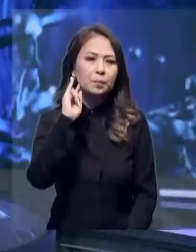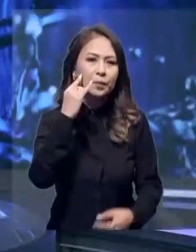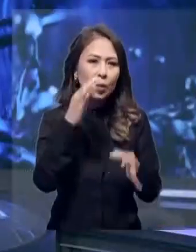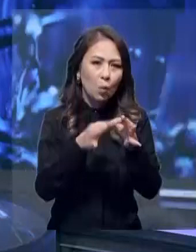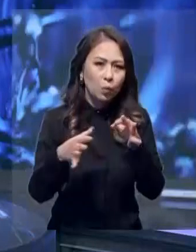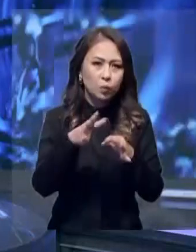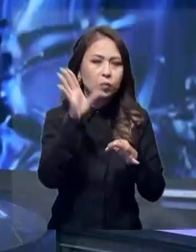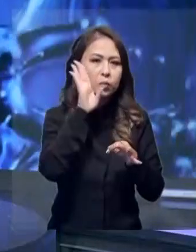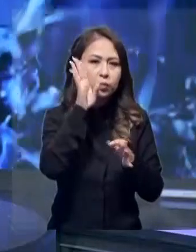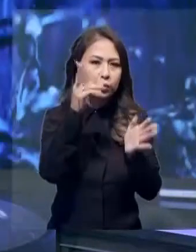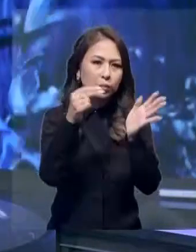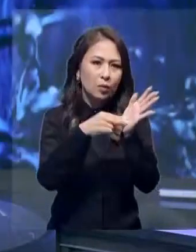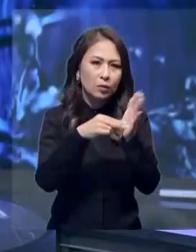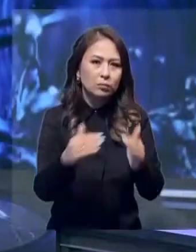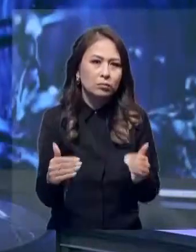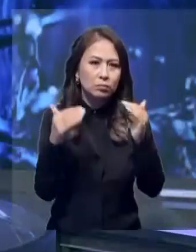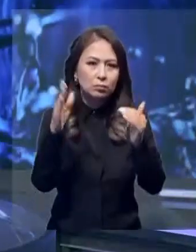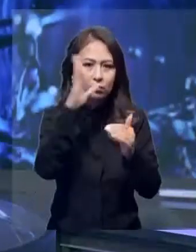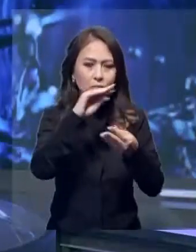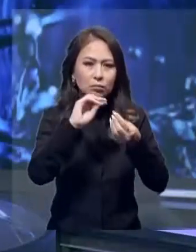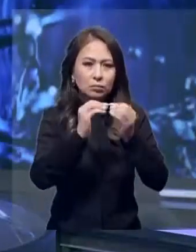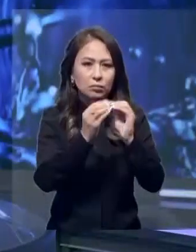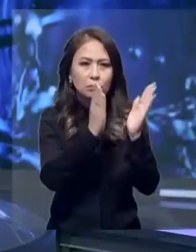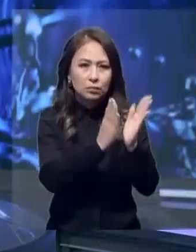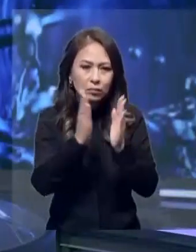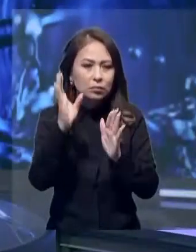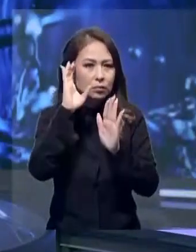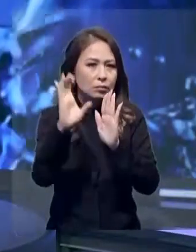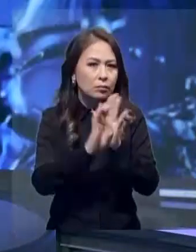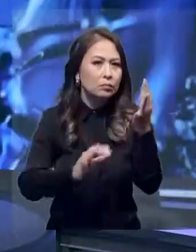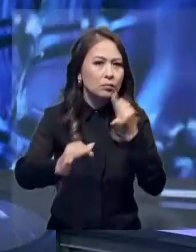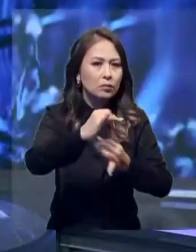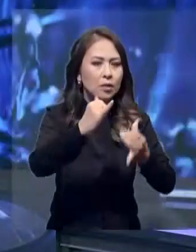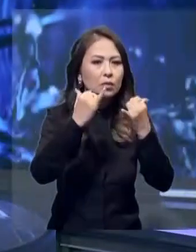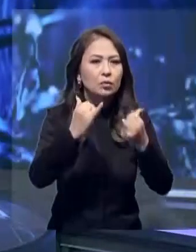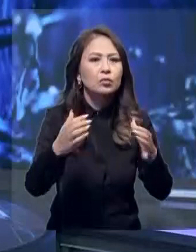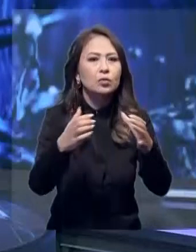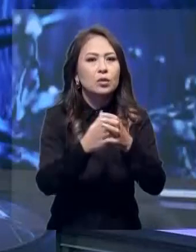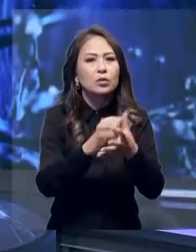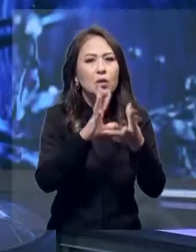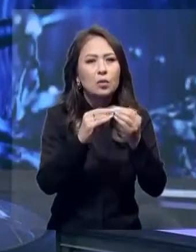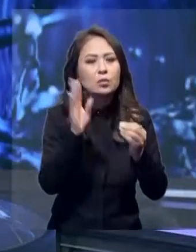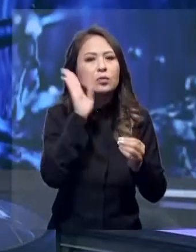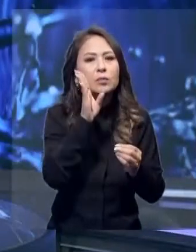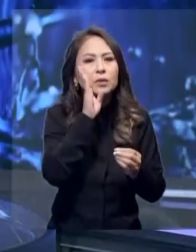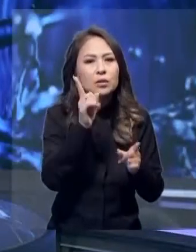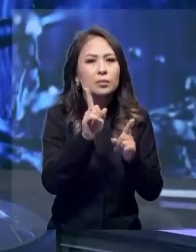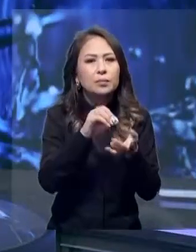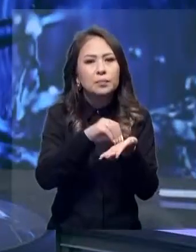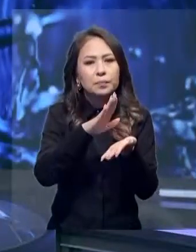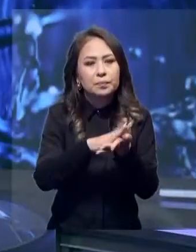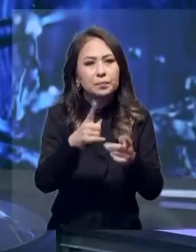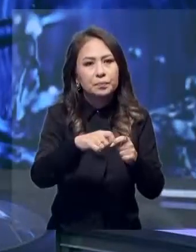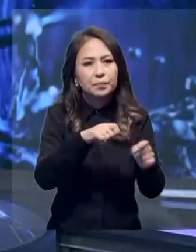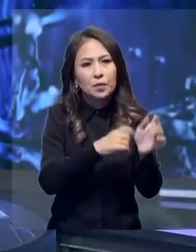Павлодар облысында судың бағасы көтерілуі мүмкін. Бұл мәселе қоғамдық тыңдауларда талқыланды. Қазір тұтынушылар үшін ол судың бір текше